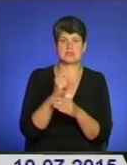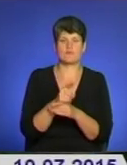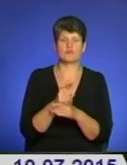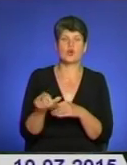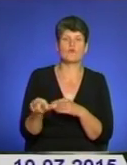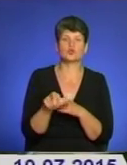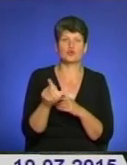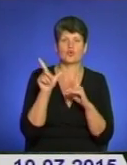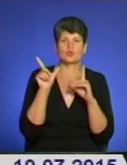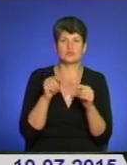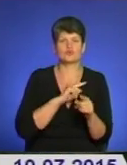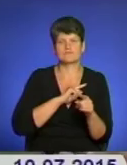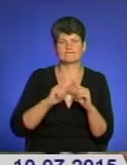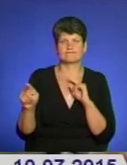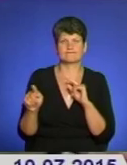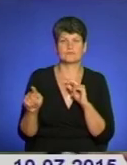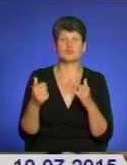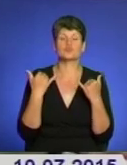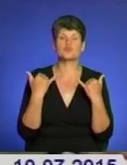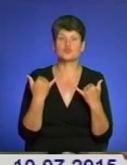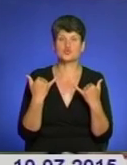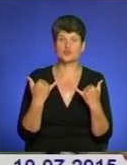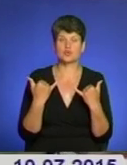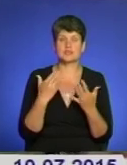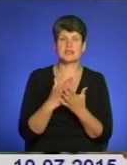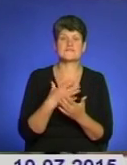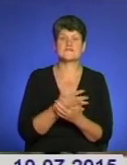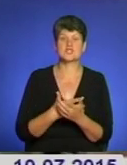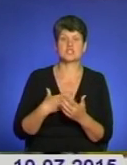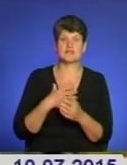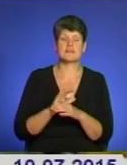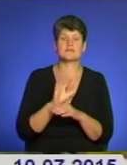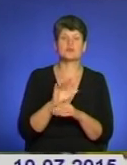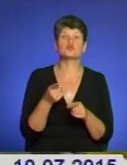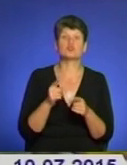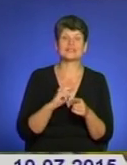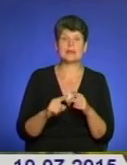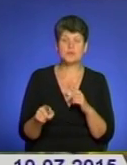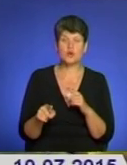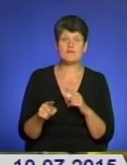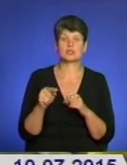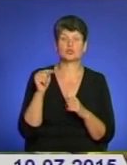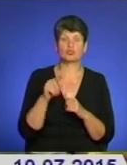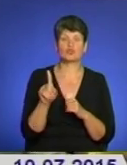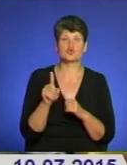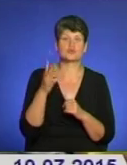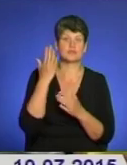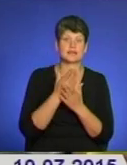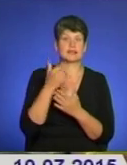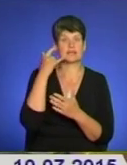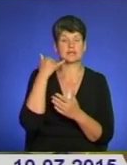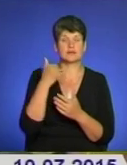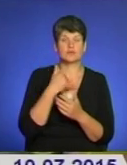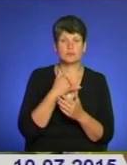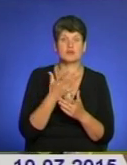дорогу вирушають негайно. Сьогодні йде така важлива відправка. Чому термінова? Тому що поступила інформація